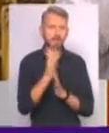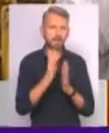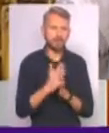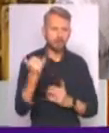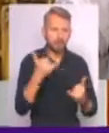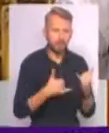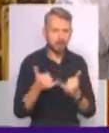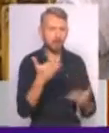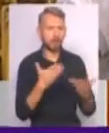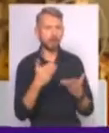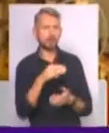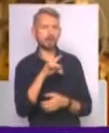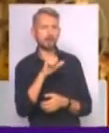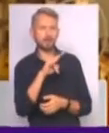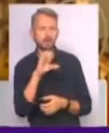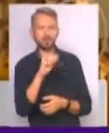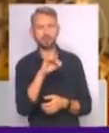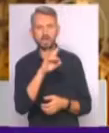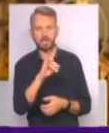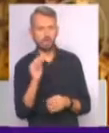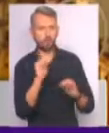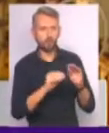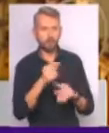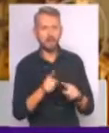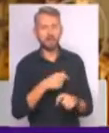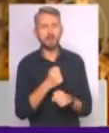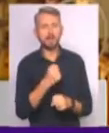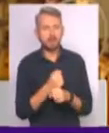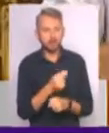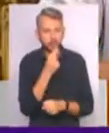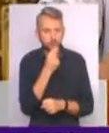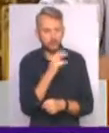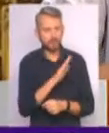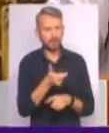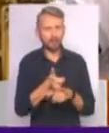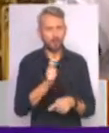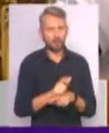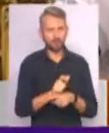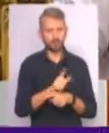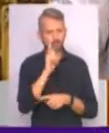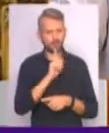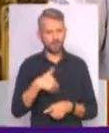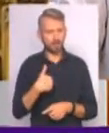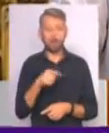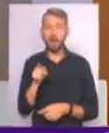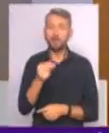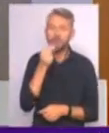быть, какие-то трансжиры, какие-то добавки. То есть это делает уже этот продукт, ну, не очень, скажем, полезным. Скажите, вы купляете